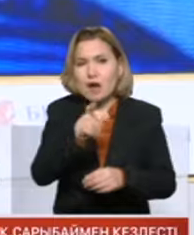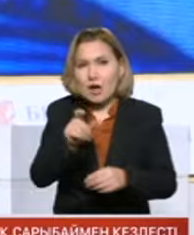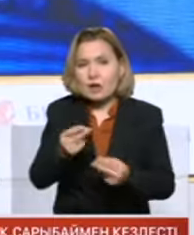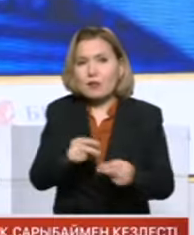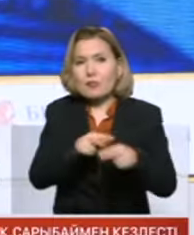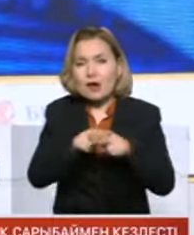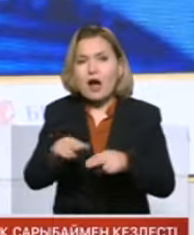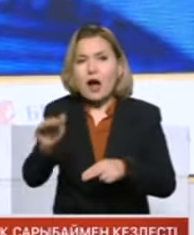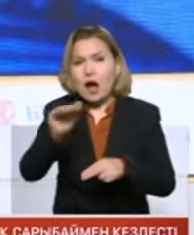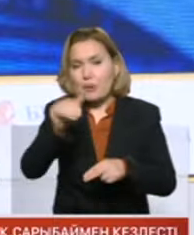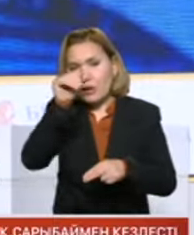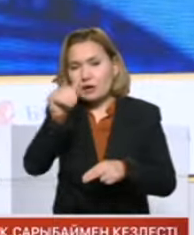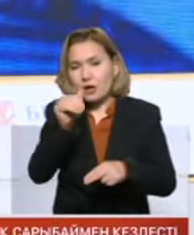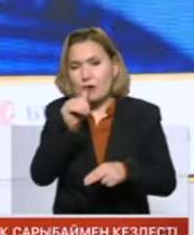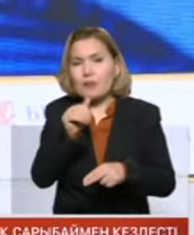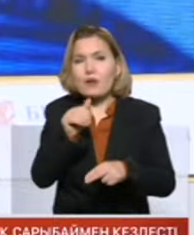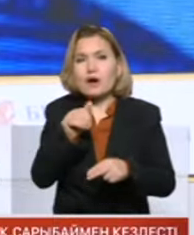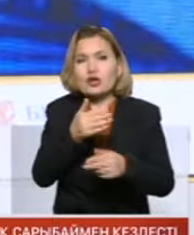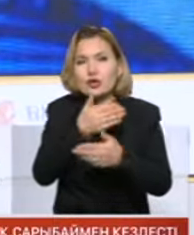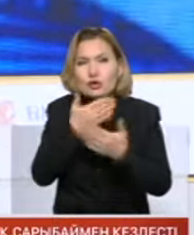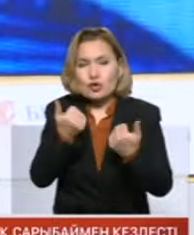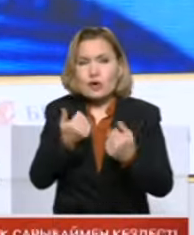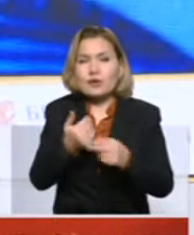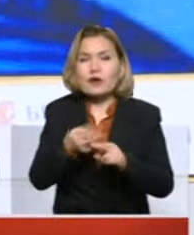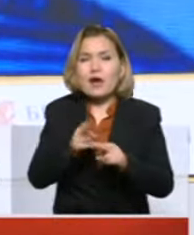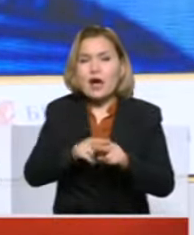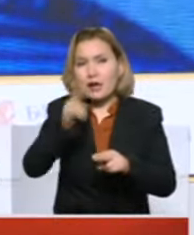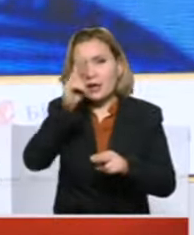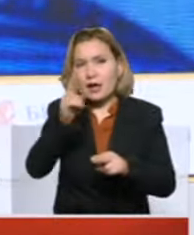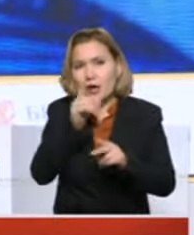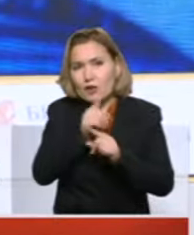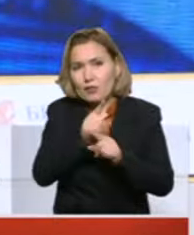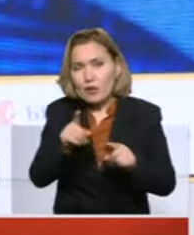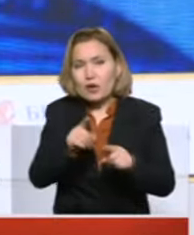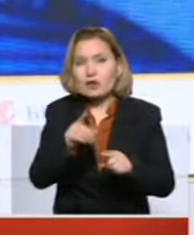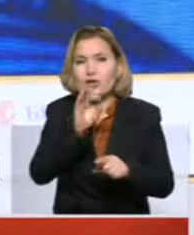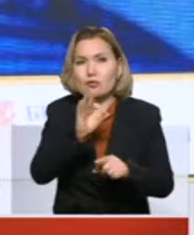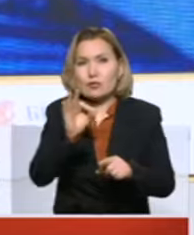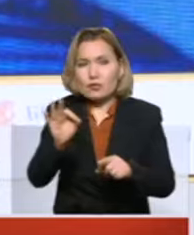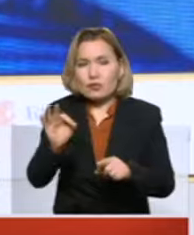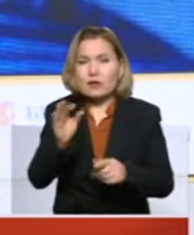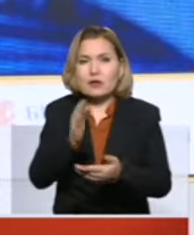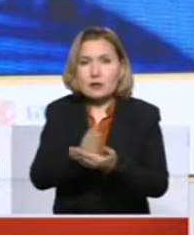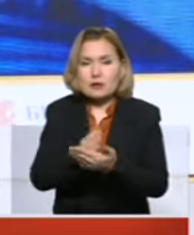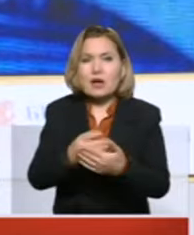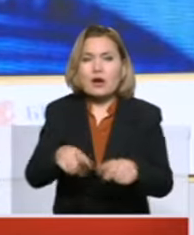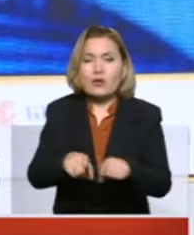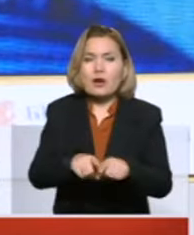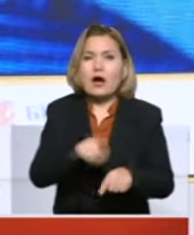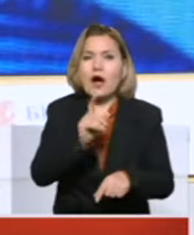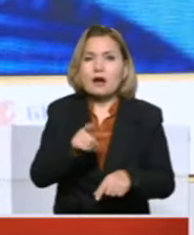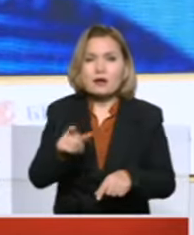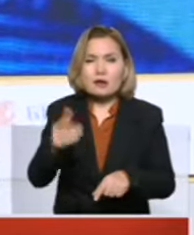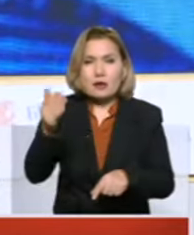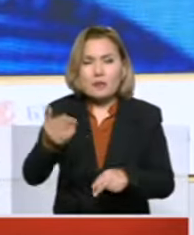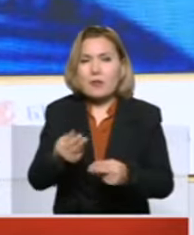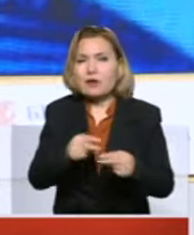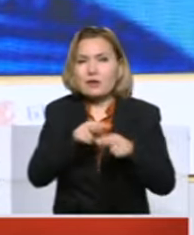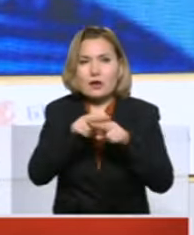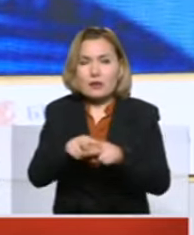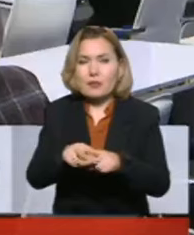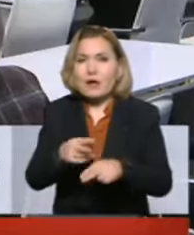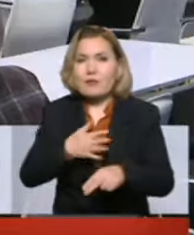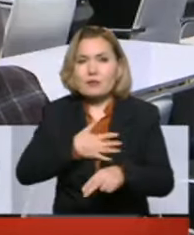түсіп, ақпан айында түспей, басқа айларда 2 айда орталықтарында бір айырмашылық болып түссе, ол азаматтардың аударымдары